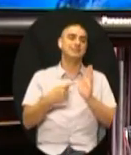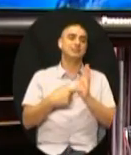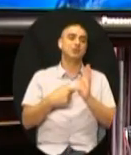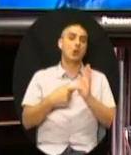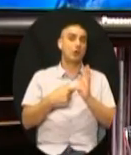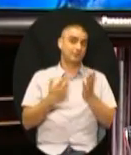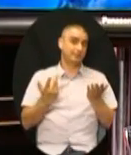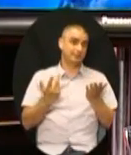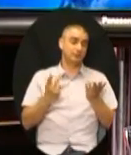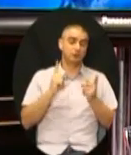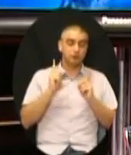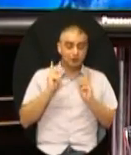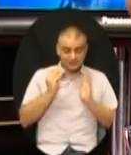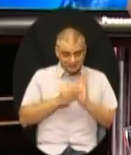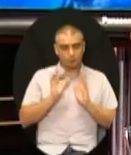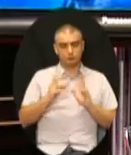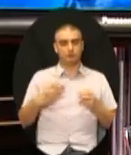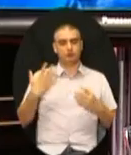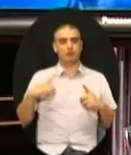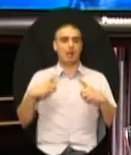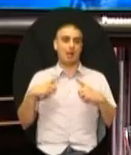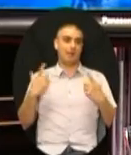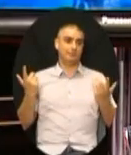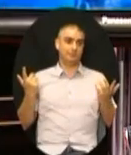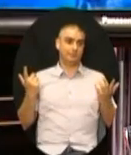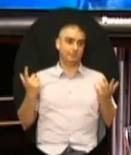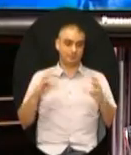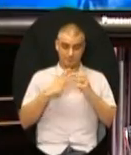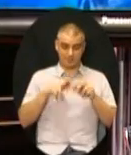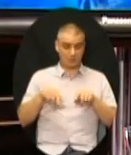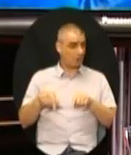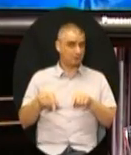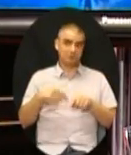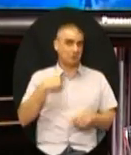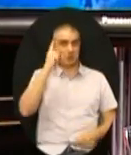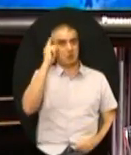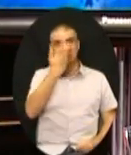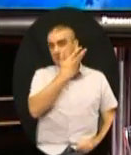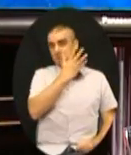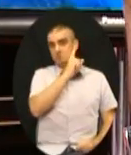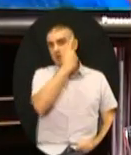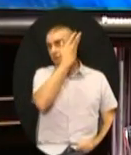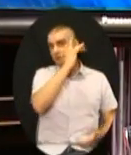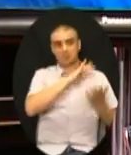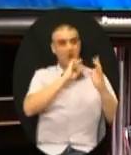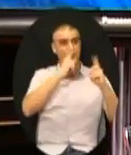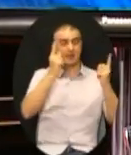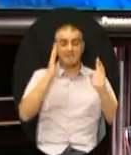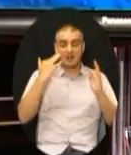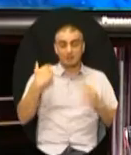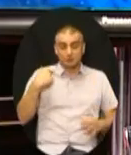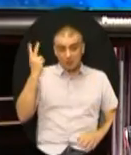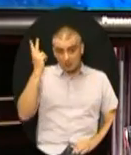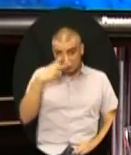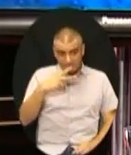הגורמים שצריך כדי לקיים חיים בכדור הארץ. אנחנו לא יודעים מה קורה במקום אחר, אבל מכמה